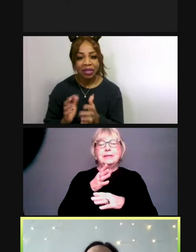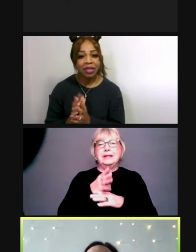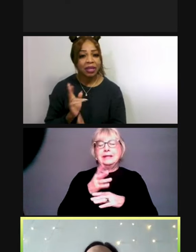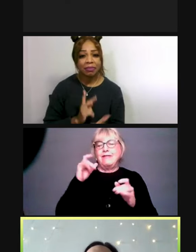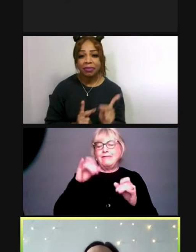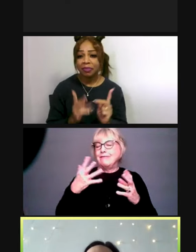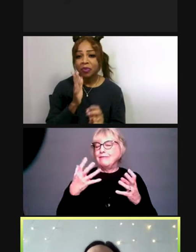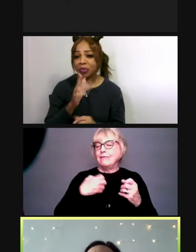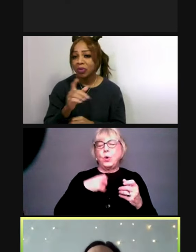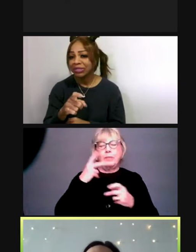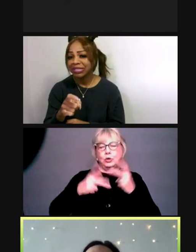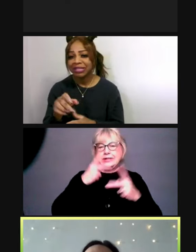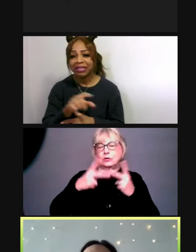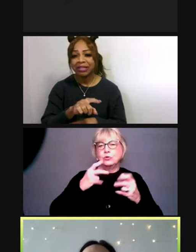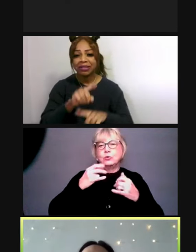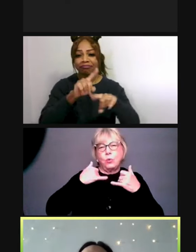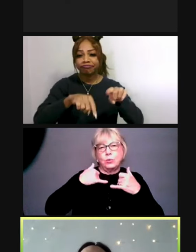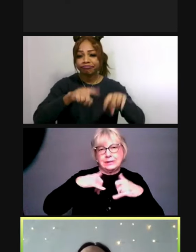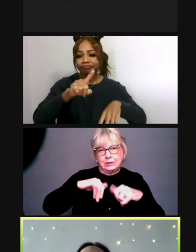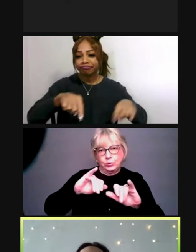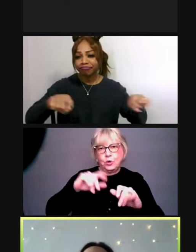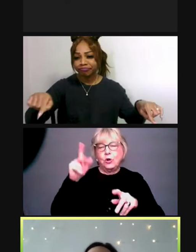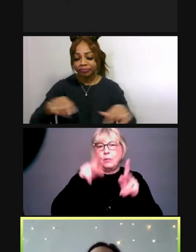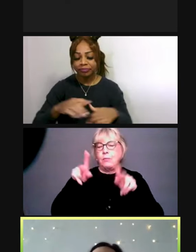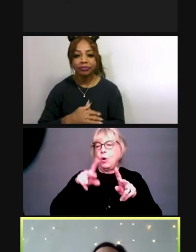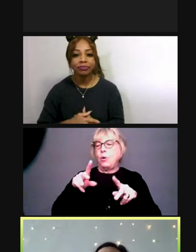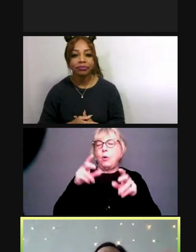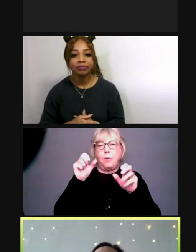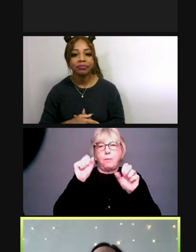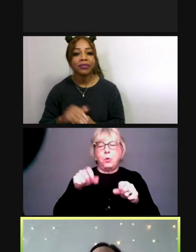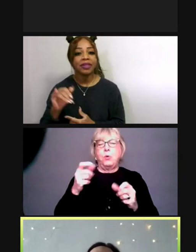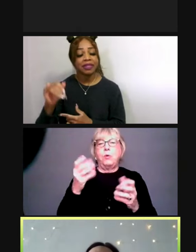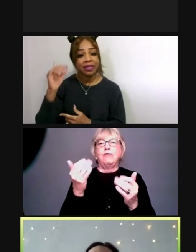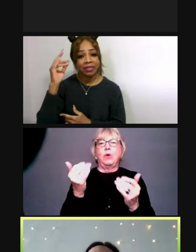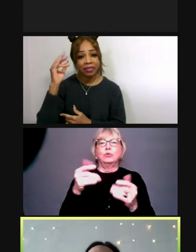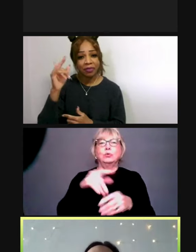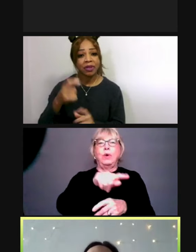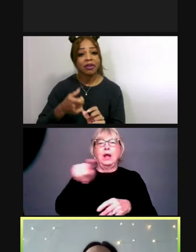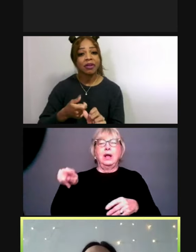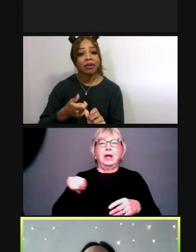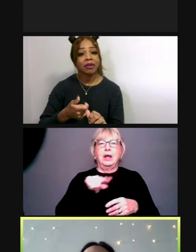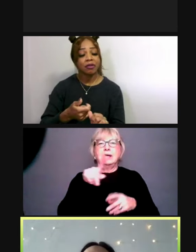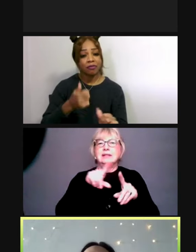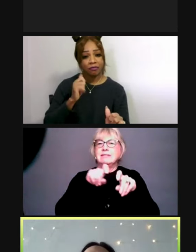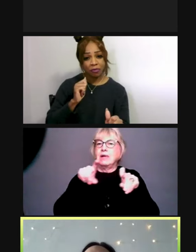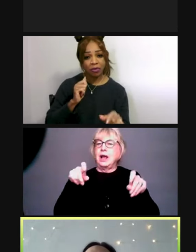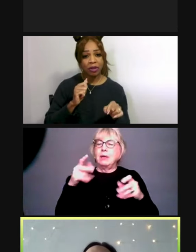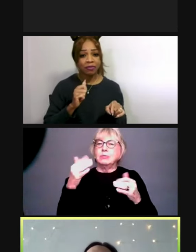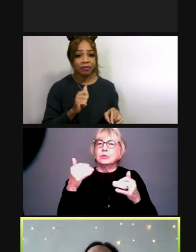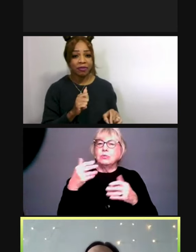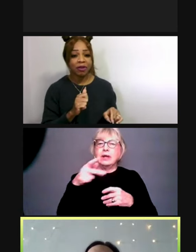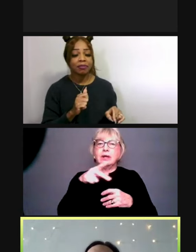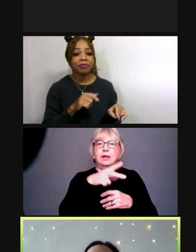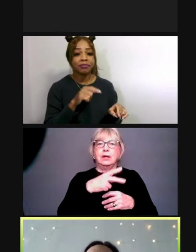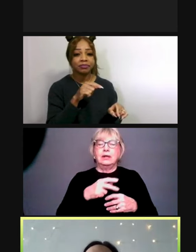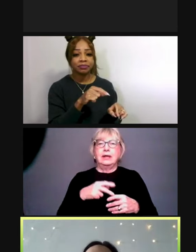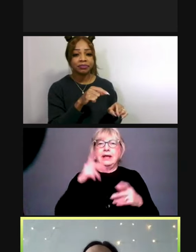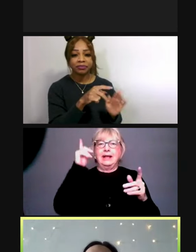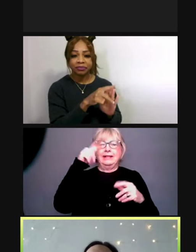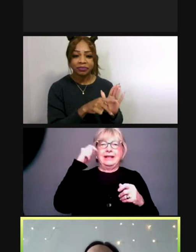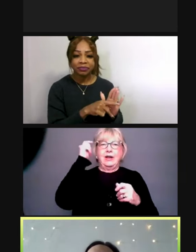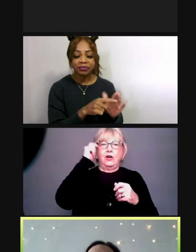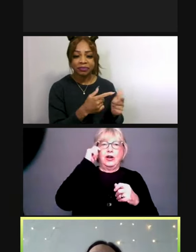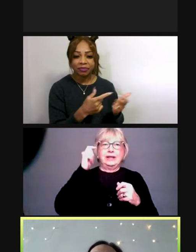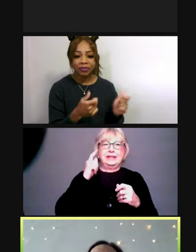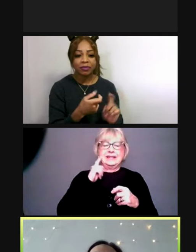quelque chose dont les gens peuvent avoir besoin mais de différentes façons. Alors cette théorie qui s'éloigne d'une approche basée sur